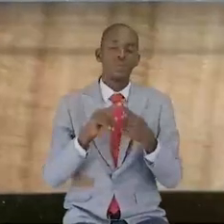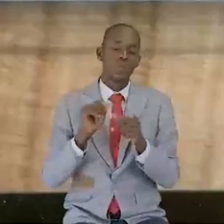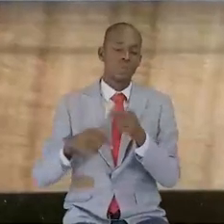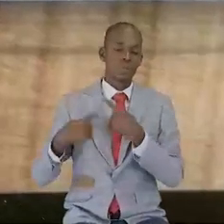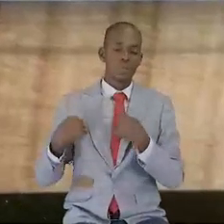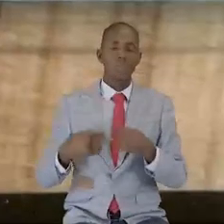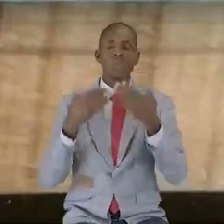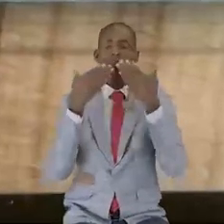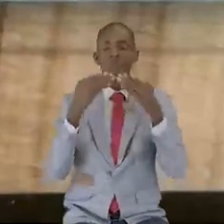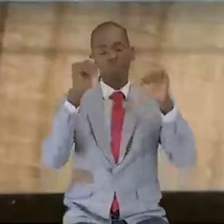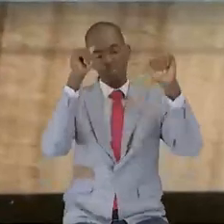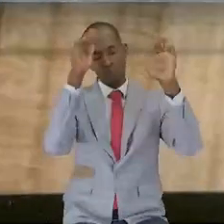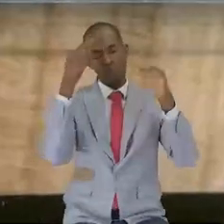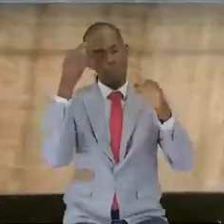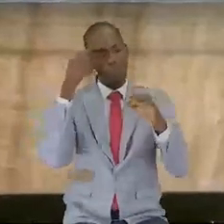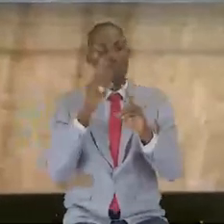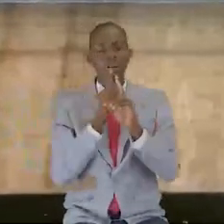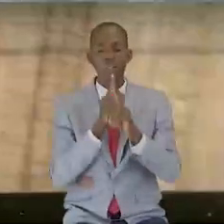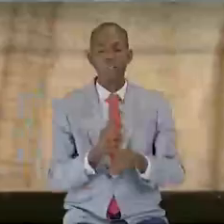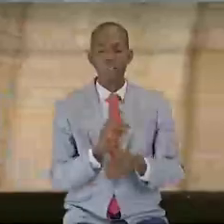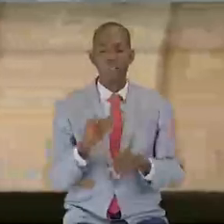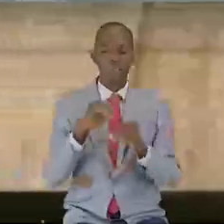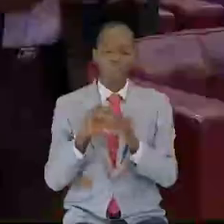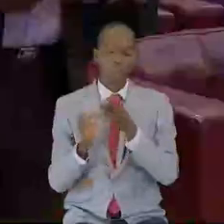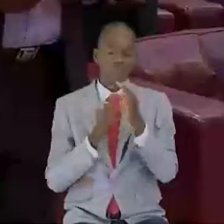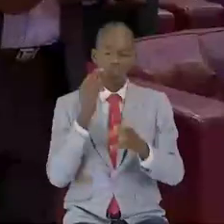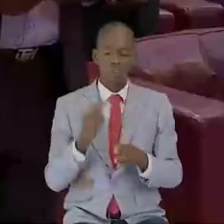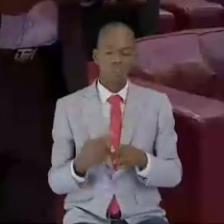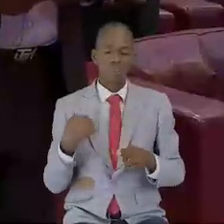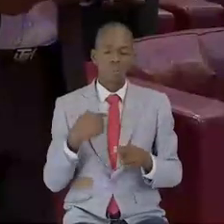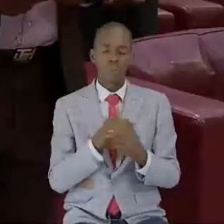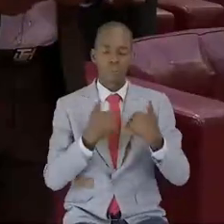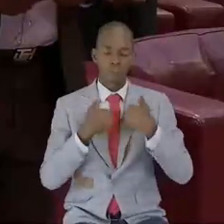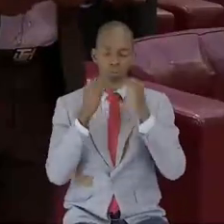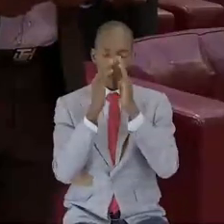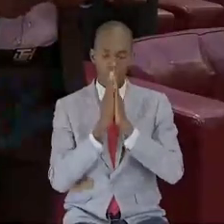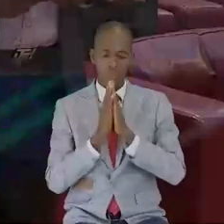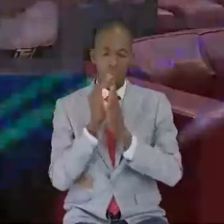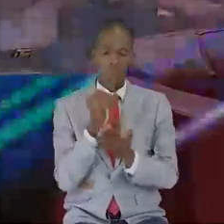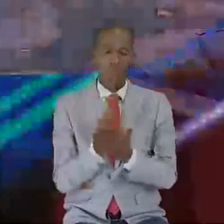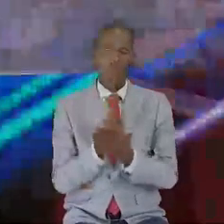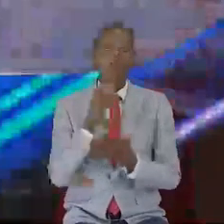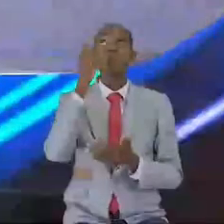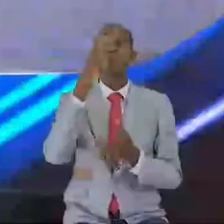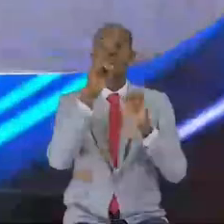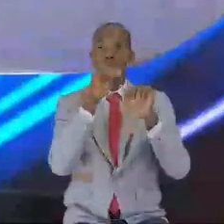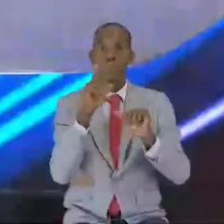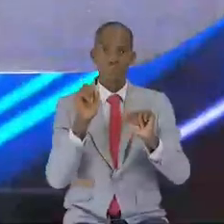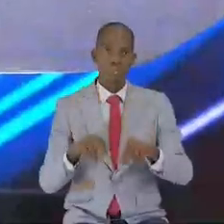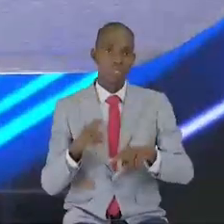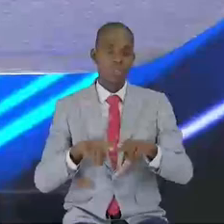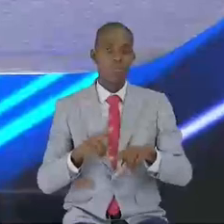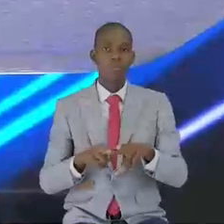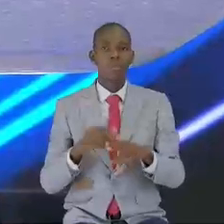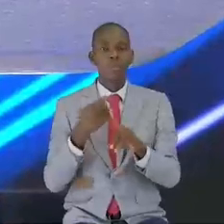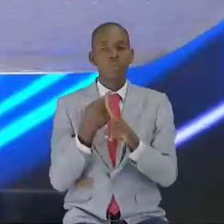l'exaucement. Au nom de Jésus, nous prions. Que Dieu vous bénisse, vous pouvez vous asseoir. Nous sommes